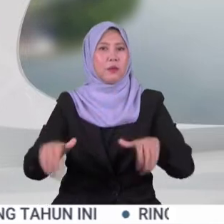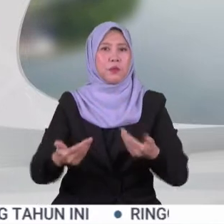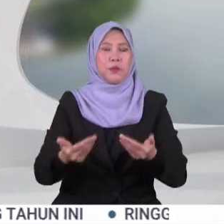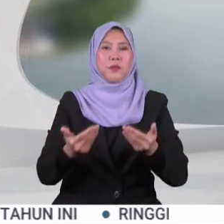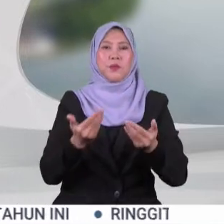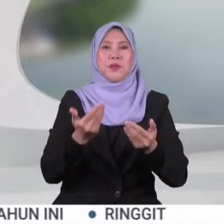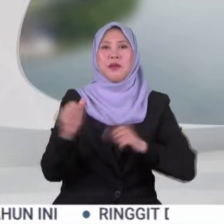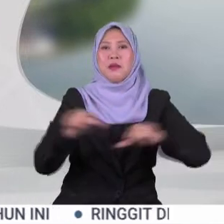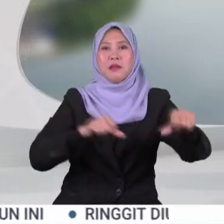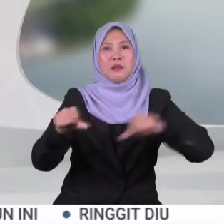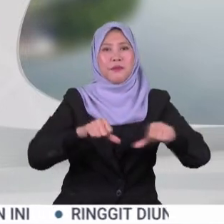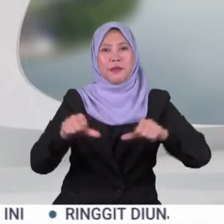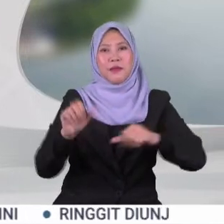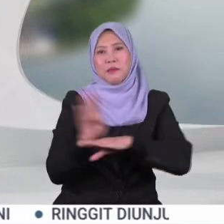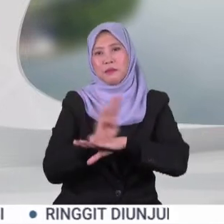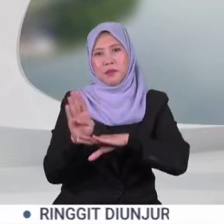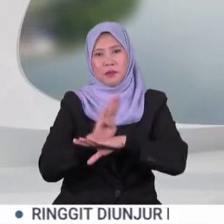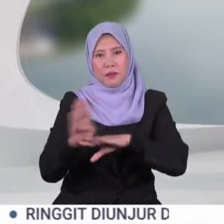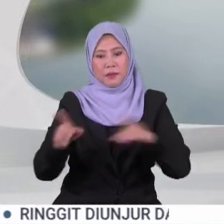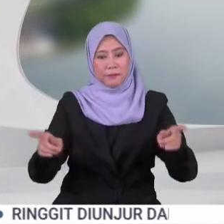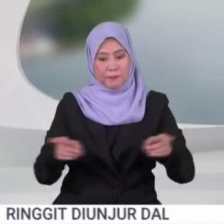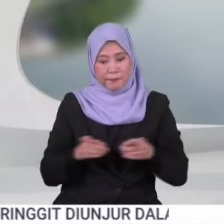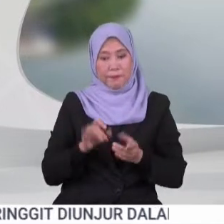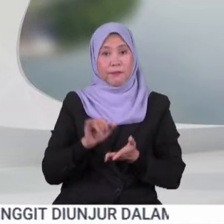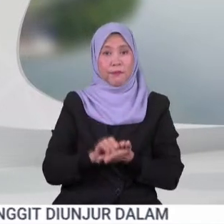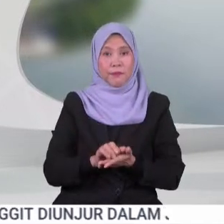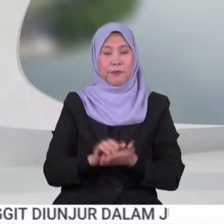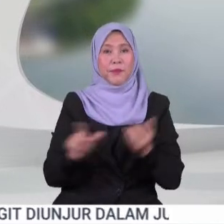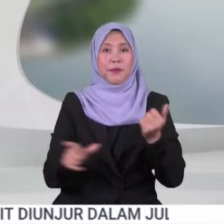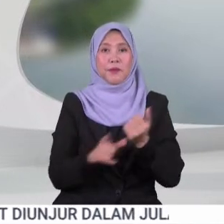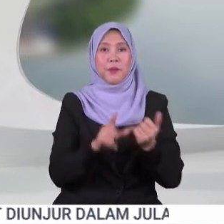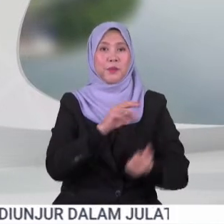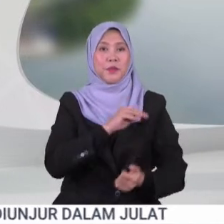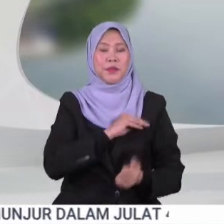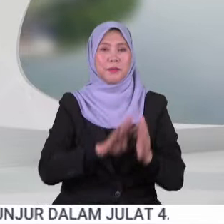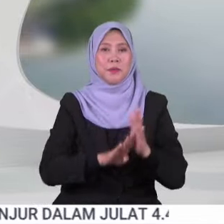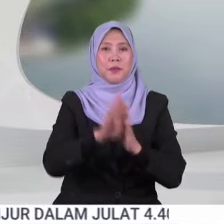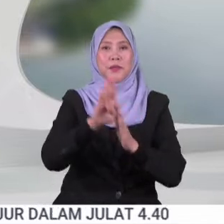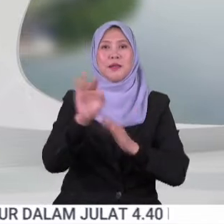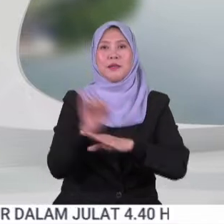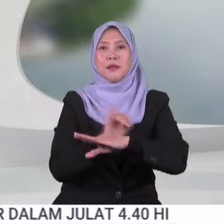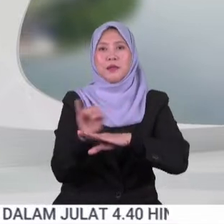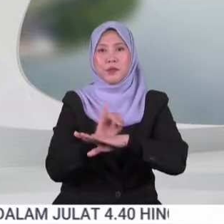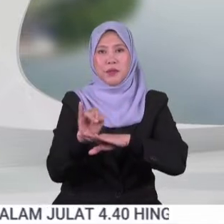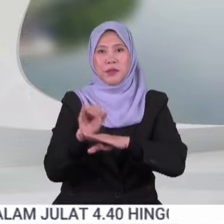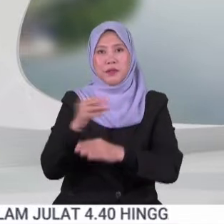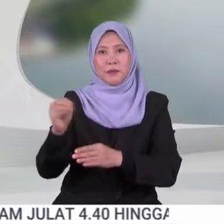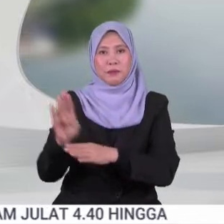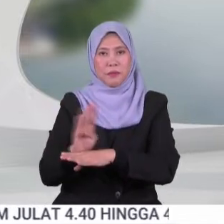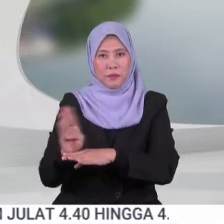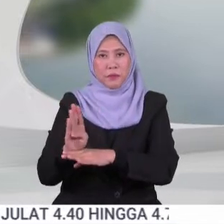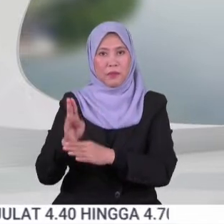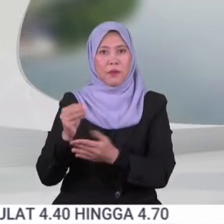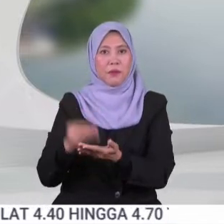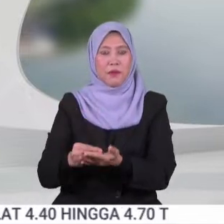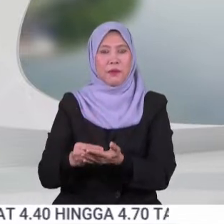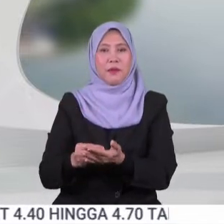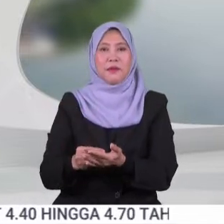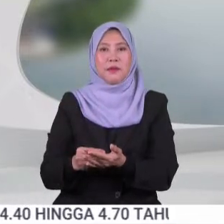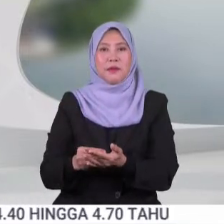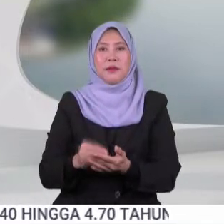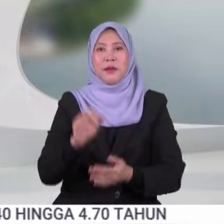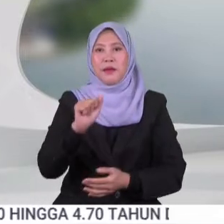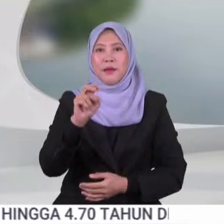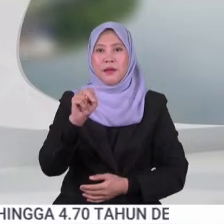merancangkan semula aktiviti perdagangan di daerah itu. Pembantu Menteri Pembangunan Perindustrian dan Keusahawanan, Dato' Andi